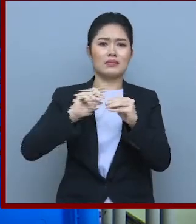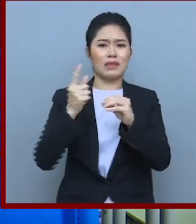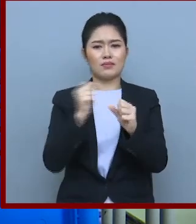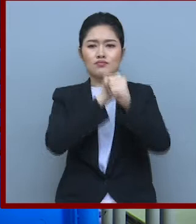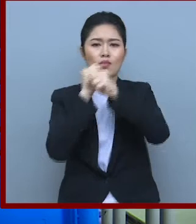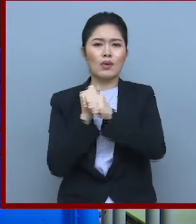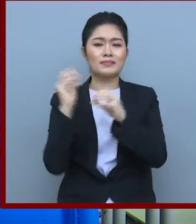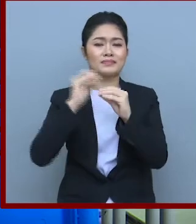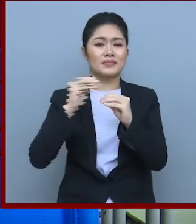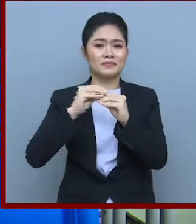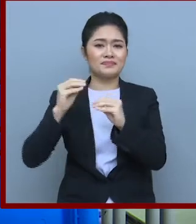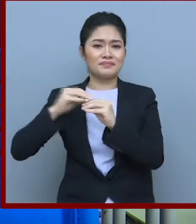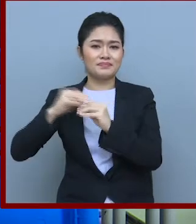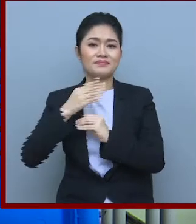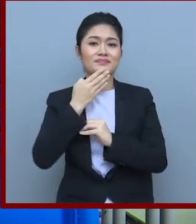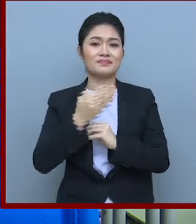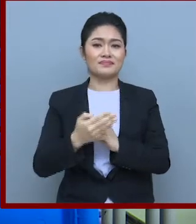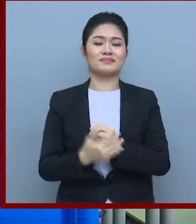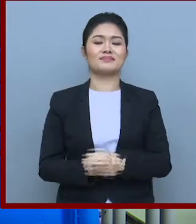ให้ใหม่ทุกครั้งนะครับ